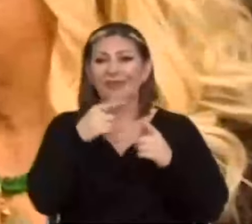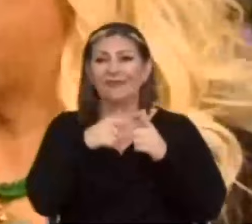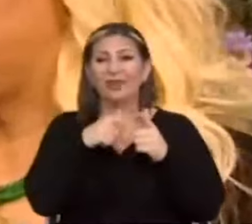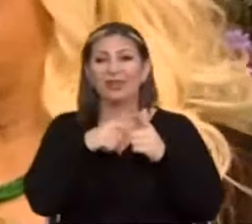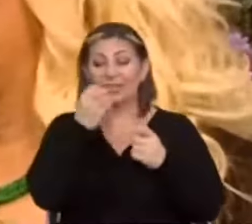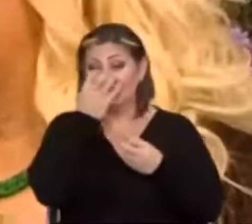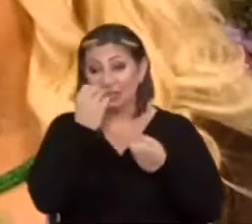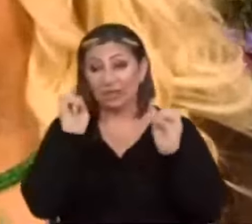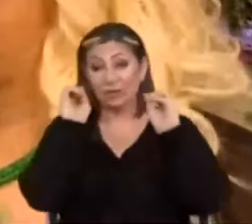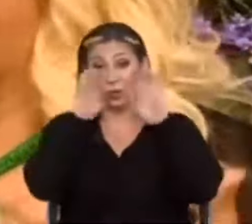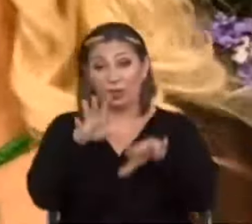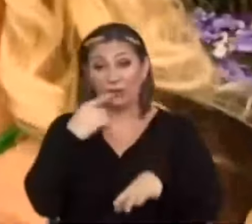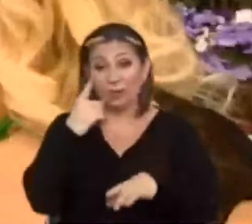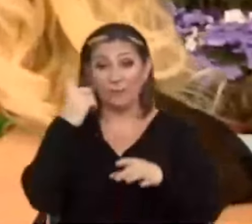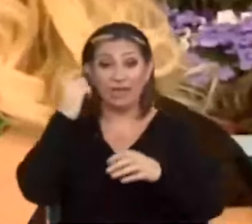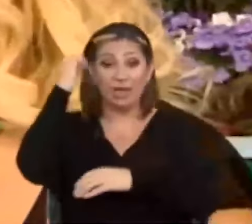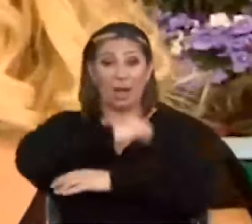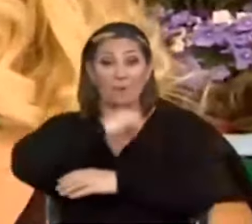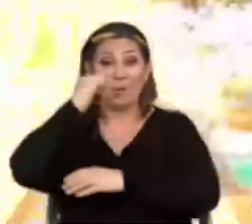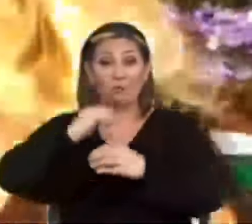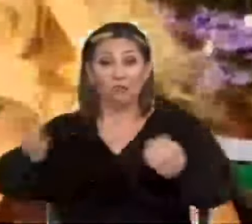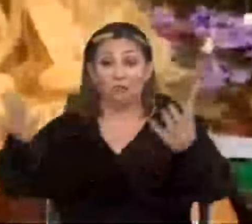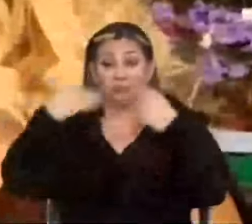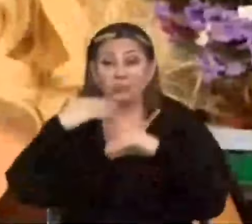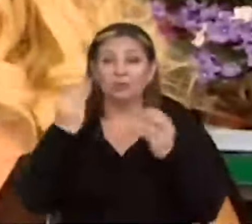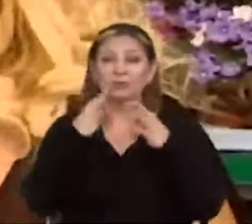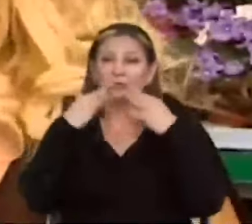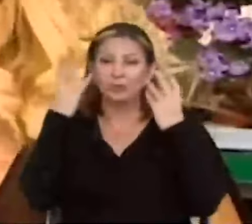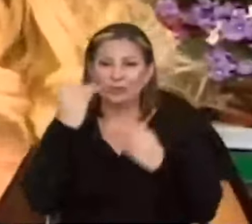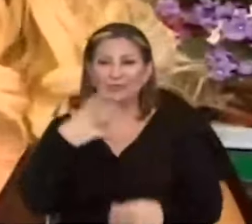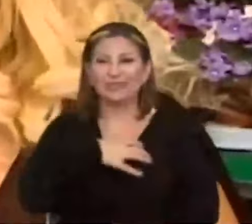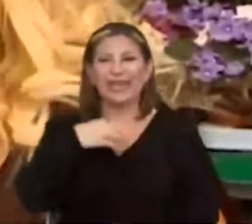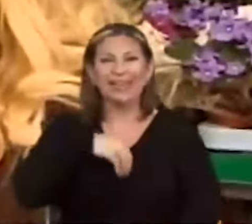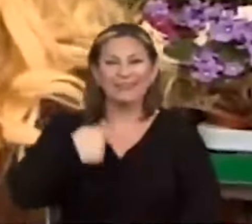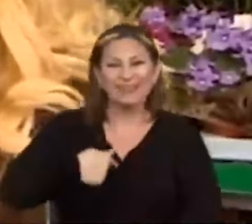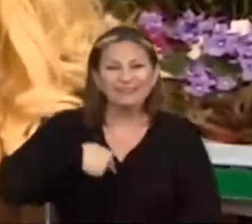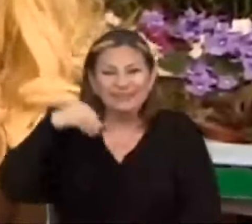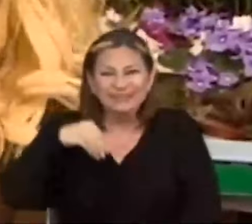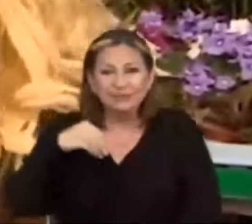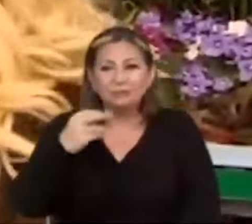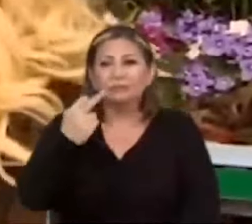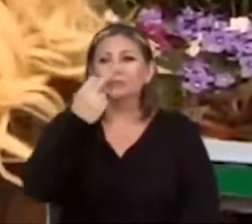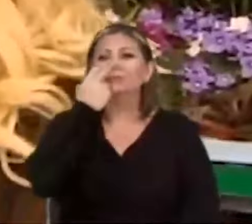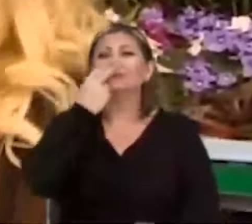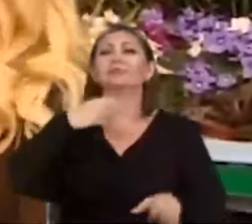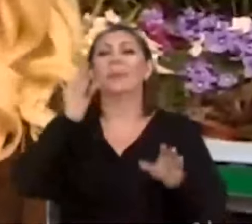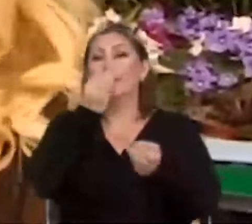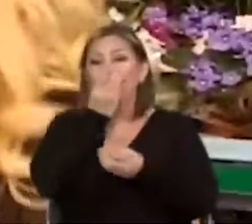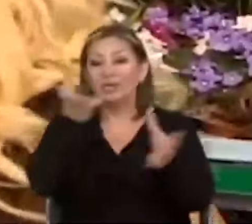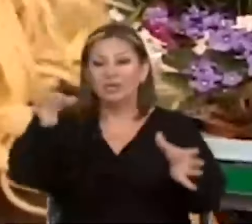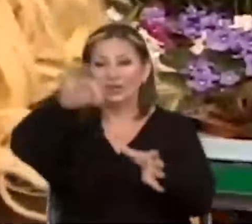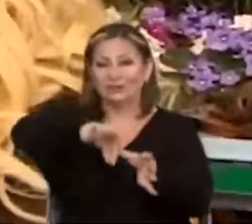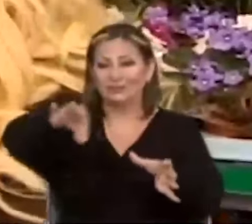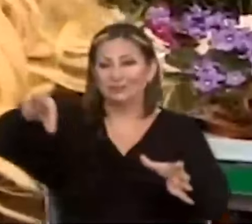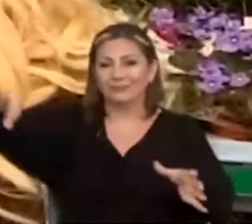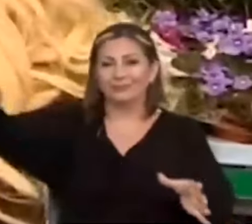şey yaptı, çiçek gönderdi dedi. Bir kamyon dedi bana. Çok mutlu oldum. Zannettim ki benim için gönderdi. Meğerse eve